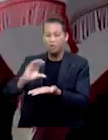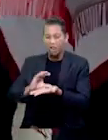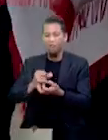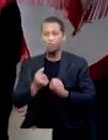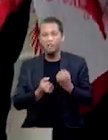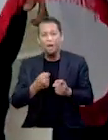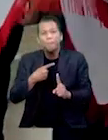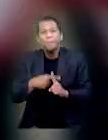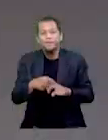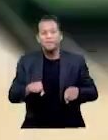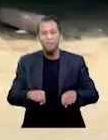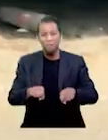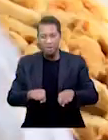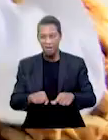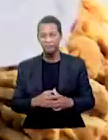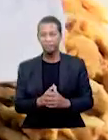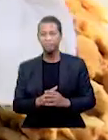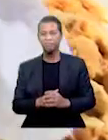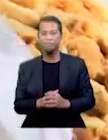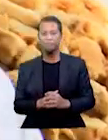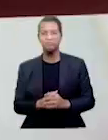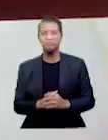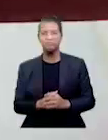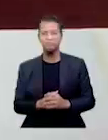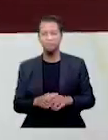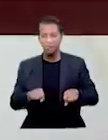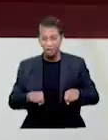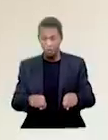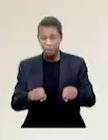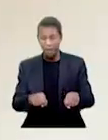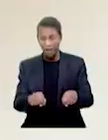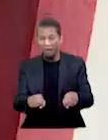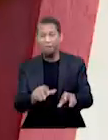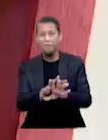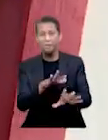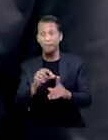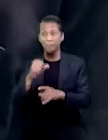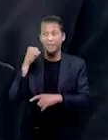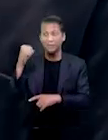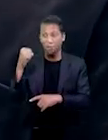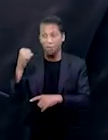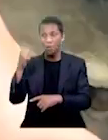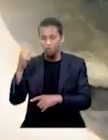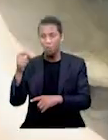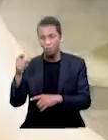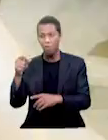yang diberikan kepada saya. Gerobak Partai Perindo dan modal usaha menjadi kekuatan baru bagi